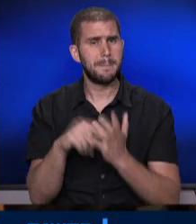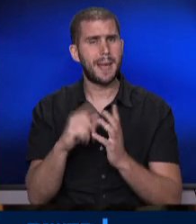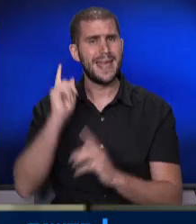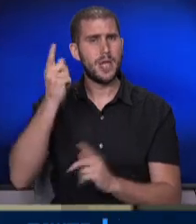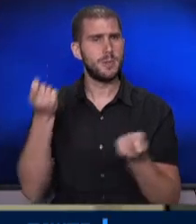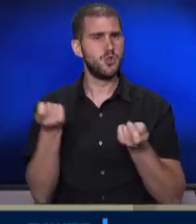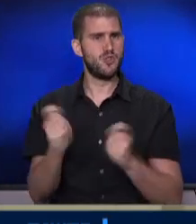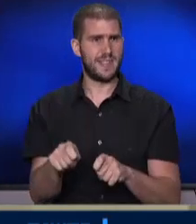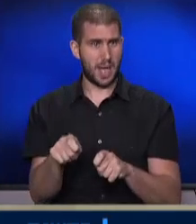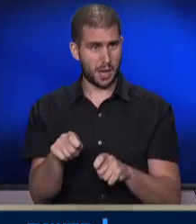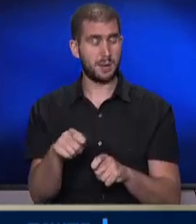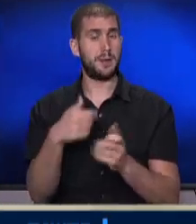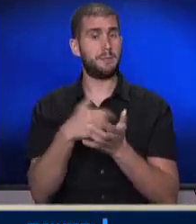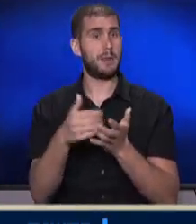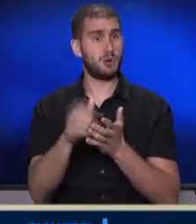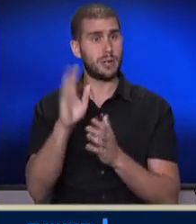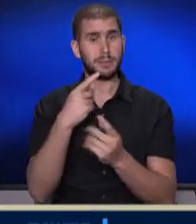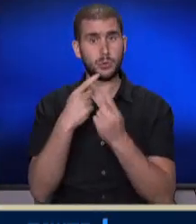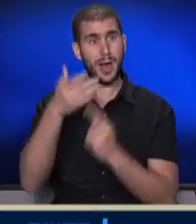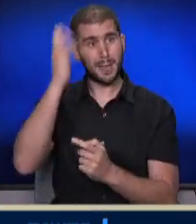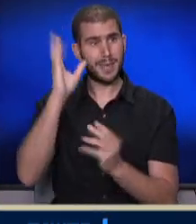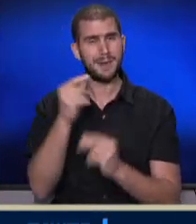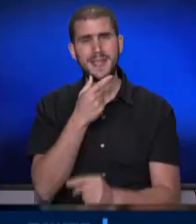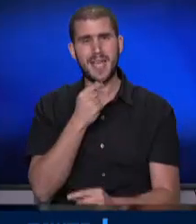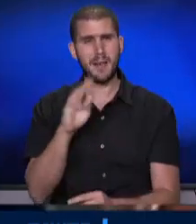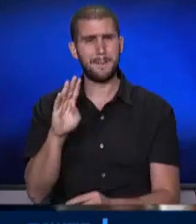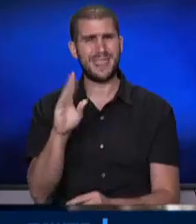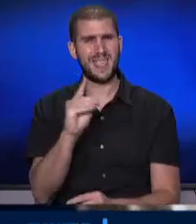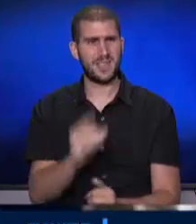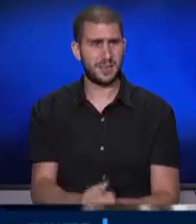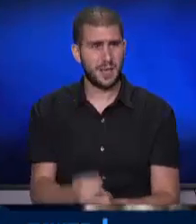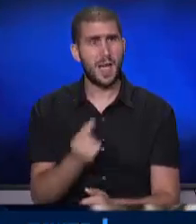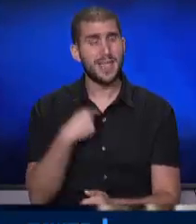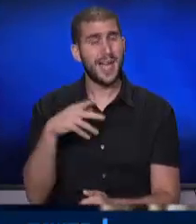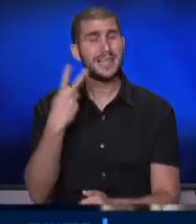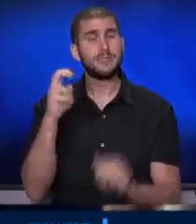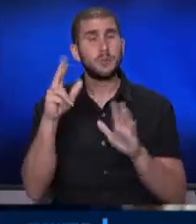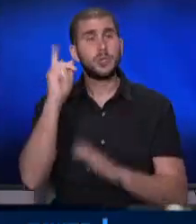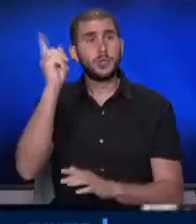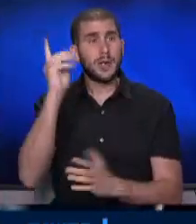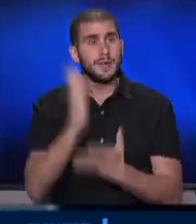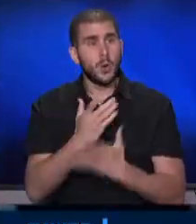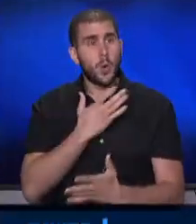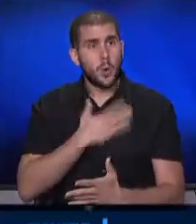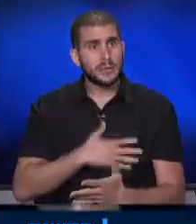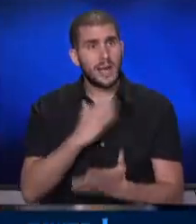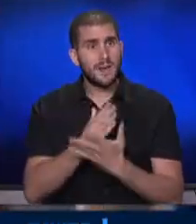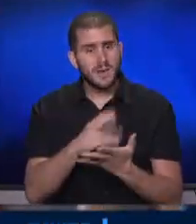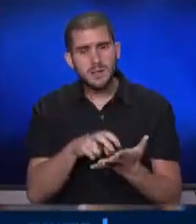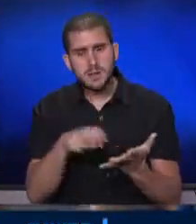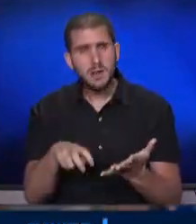השביתה. בהמשך הערב גם שוחח לפיד עם יפה בן דוד. אני אחרי 28 שנים רוצה